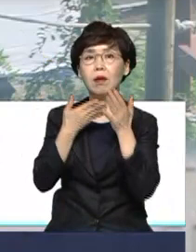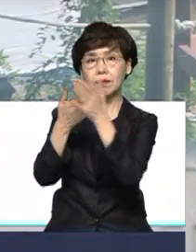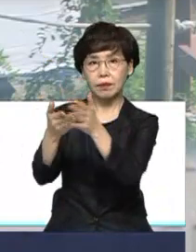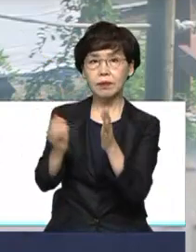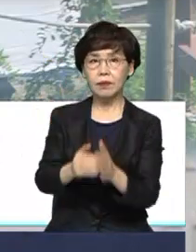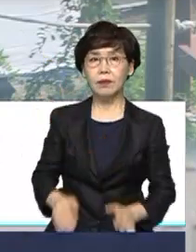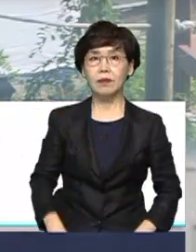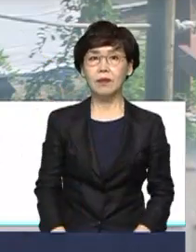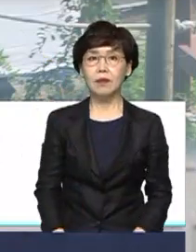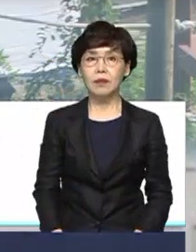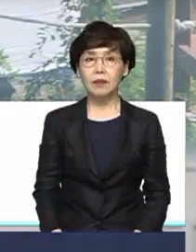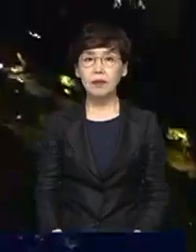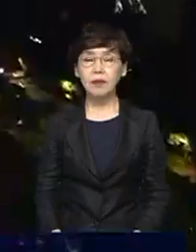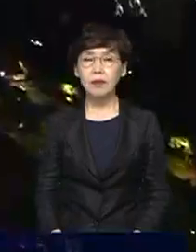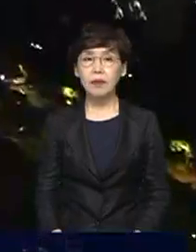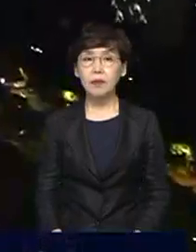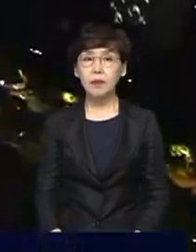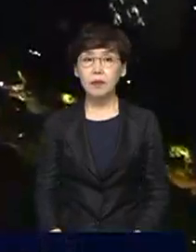기자입니다.